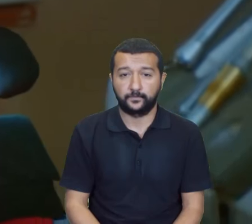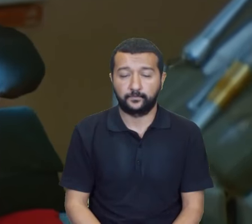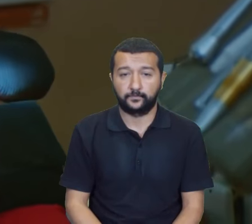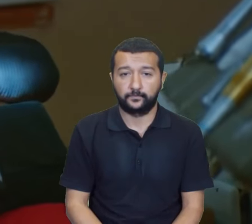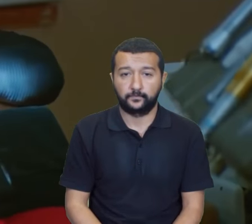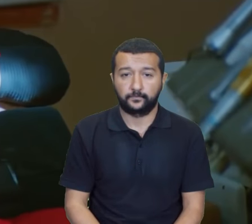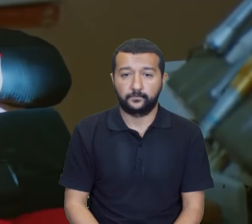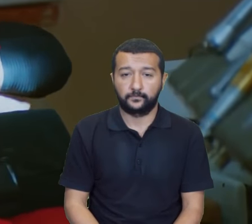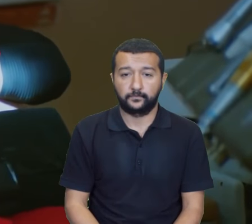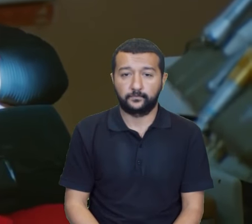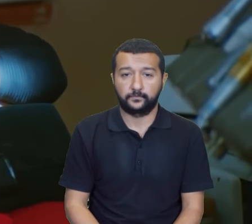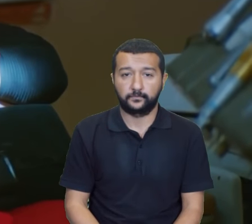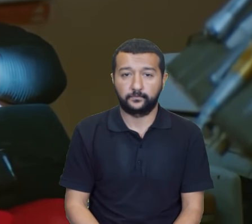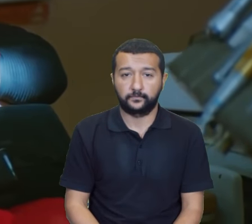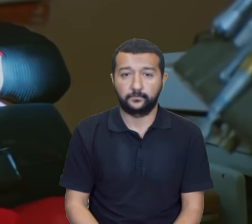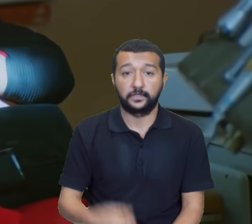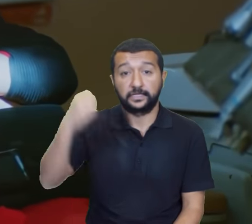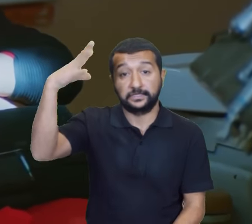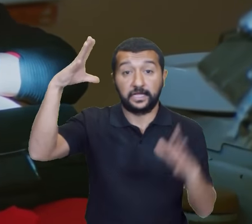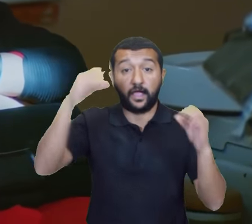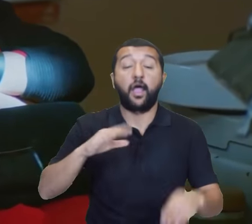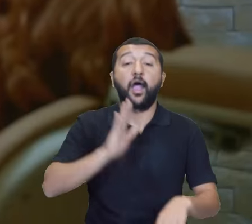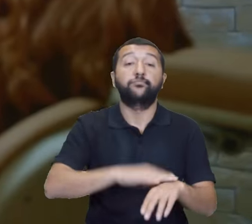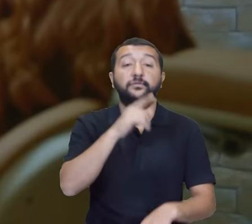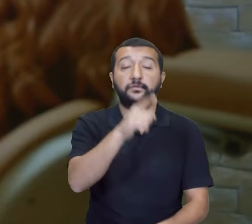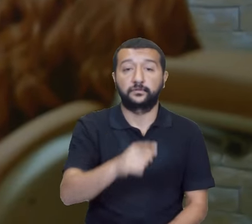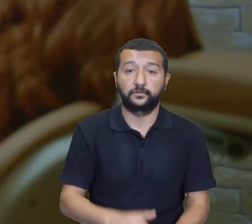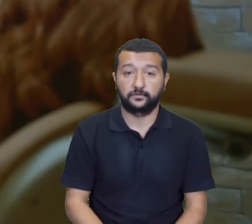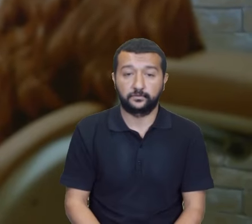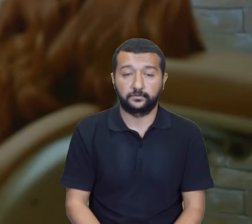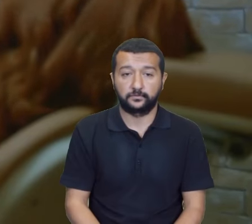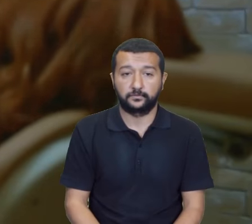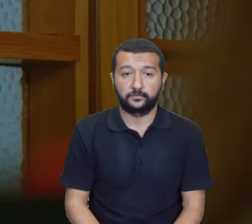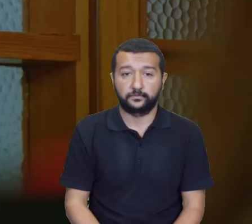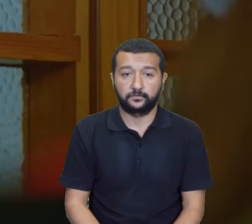Kollarını bağlayıp uzandı. Işığı kapamadın.